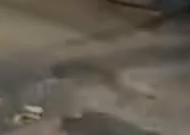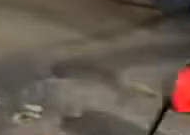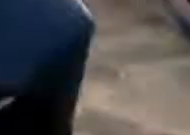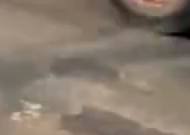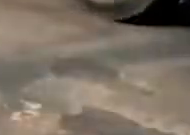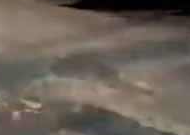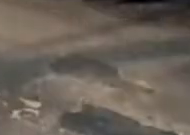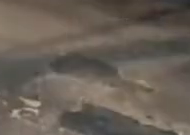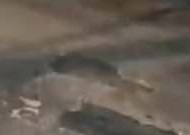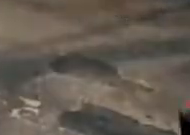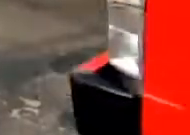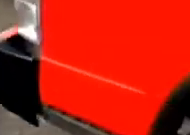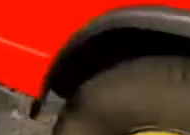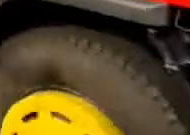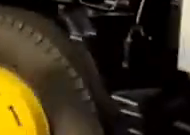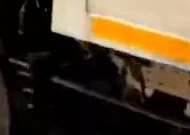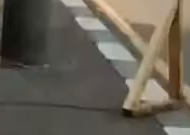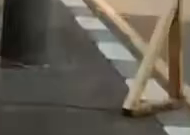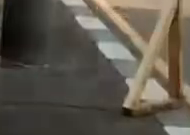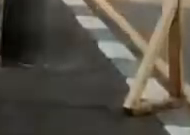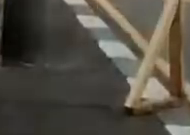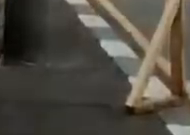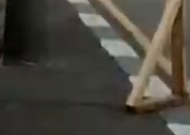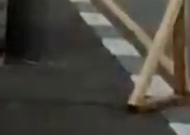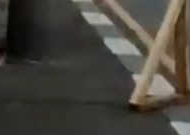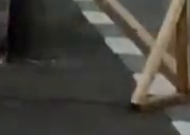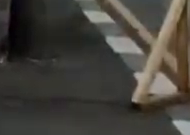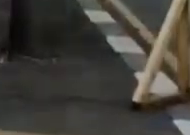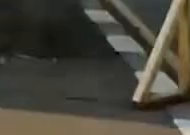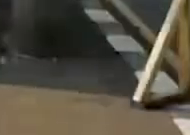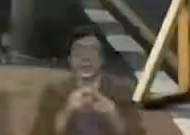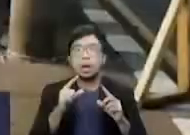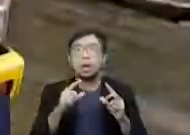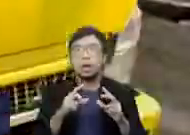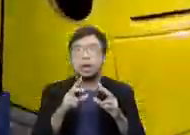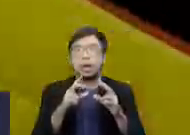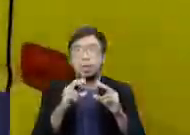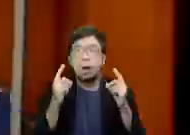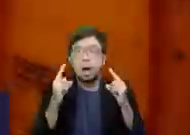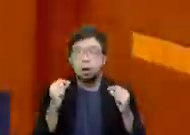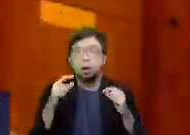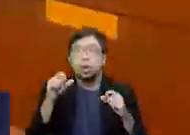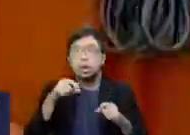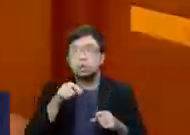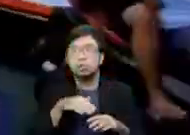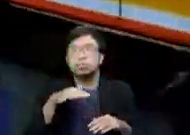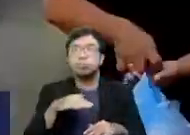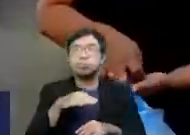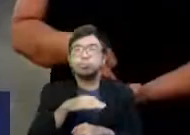arteri. Di jalur Pleret Cirebon, kendaraan hanya bisa berjalan pelan akibat kemacetan yang terjadi di sekitar Pasar